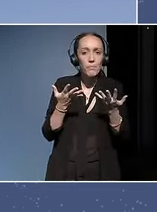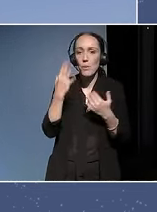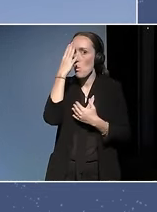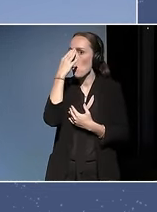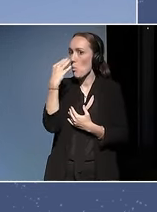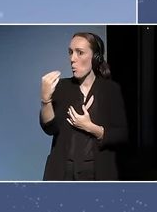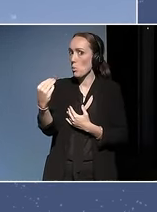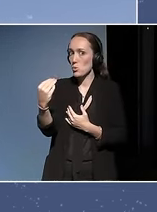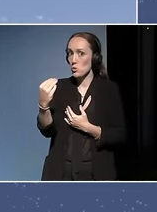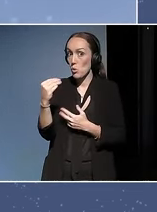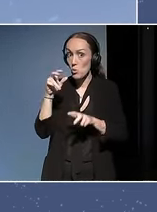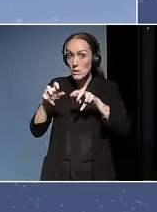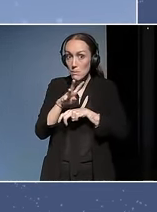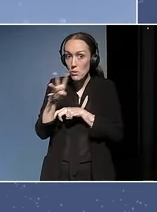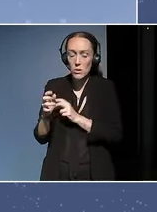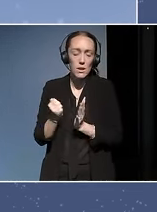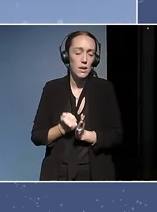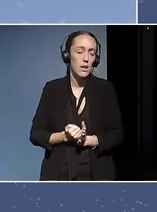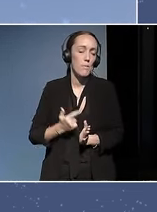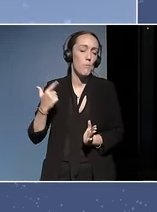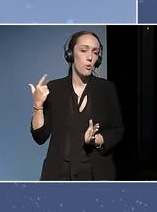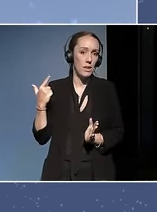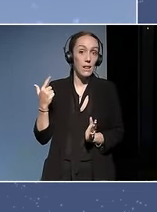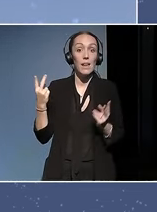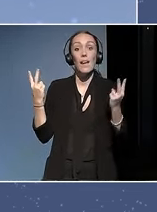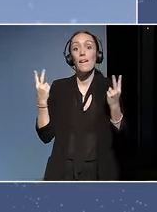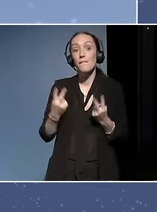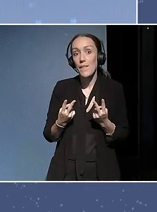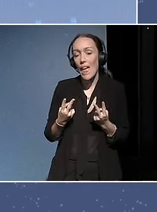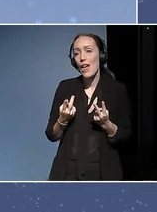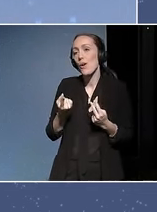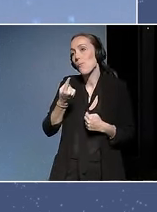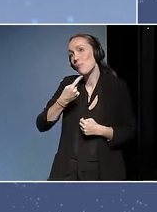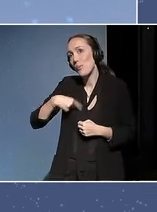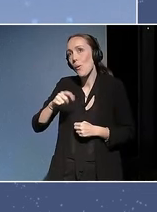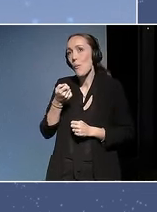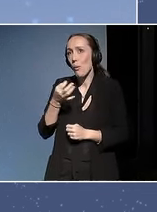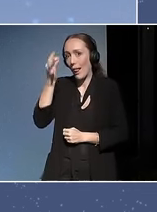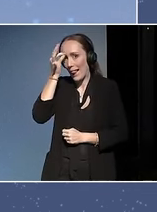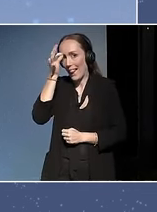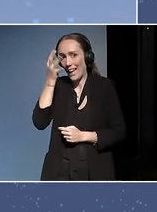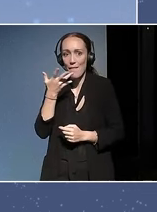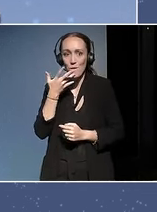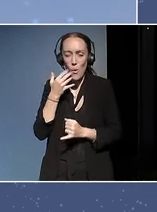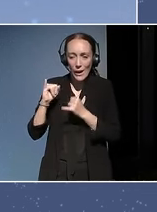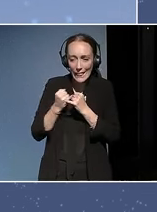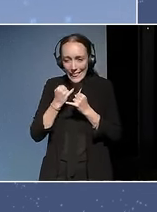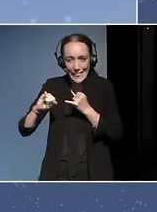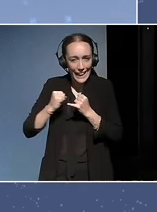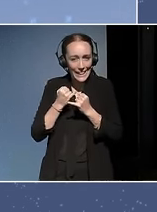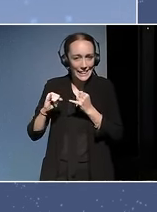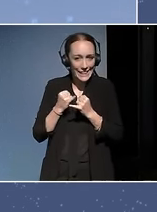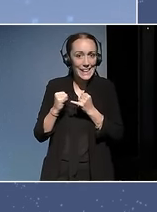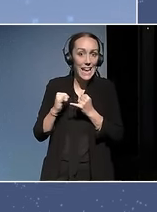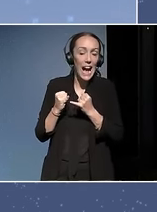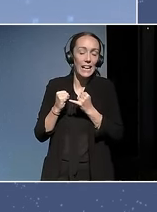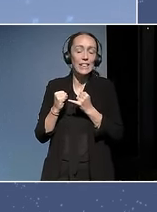nostra curiosità perché noi siamo un po' maniaci nella nostra pinoleria però la mettiamo